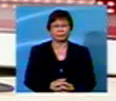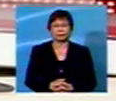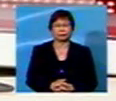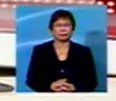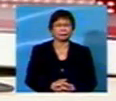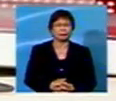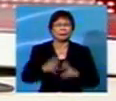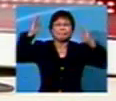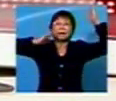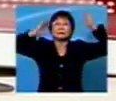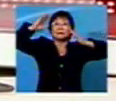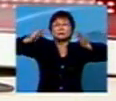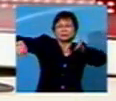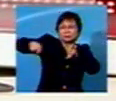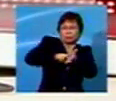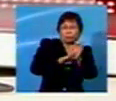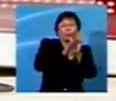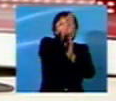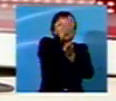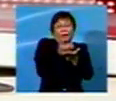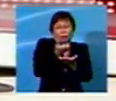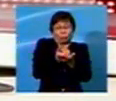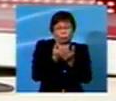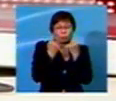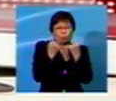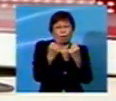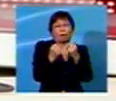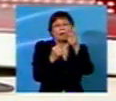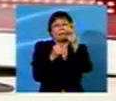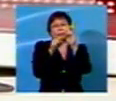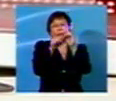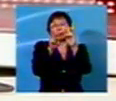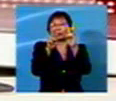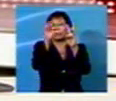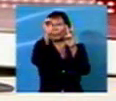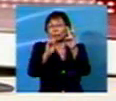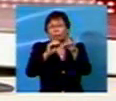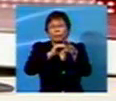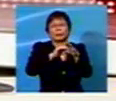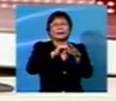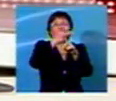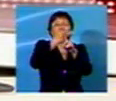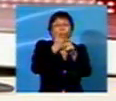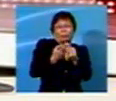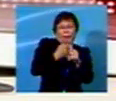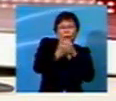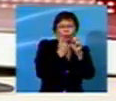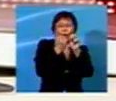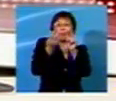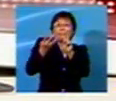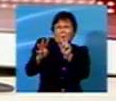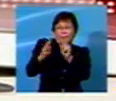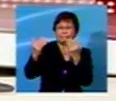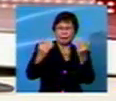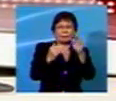Malaysia Malaysia mencatatkan pertumbuhan ekonomi yang Kukuh sebanyak 6.2% pada suku pertama 2014